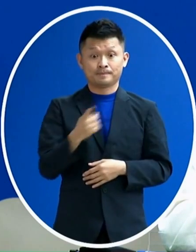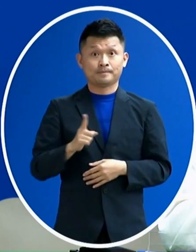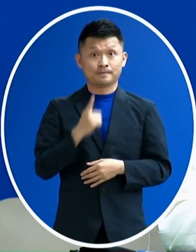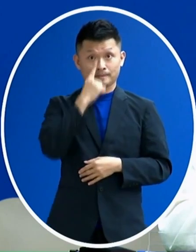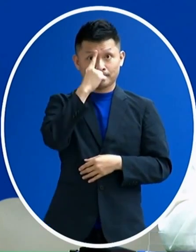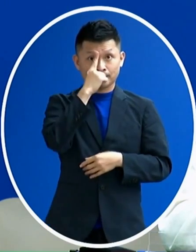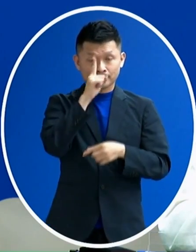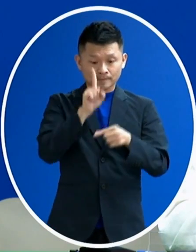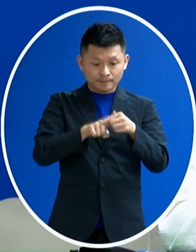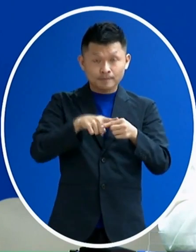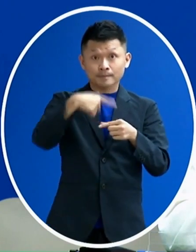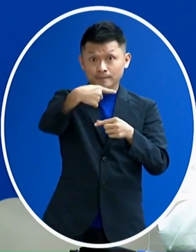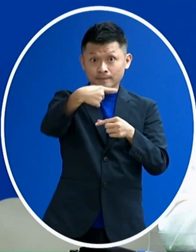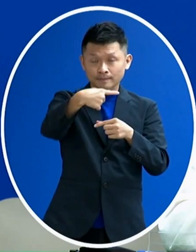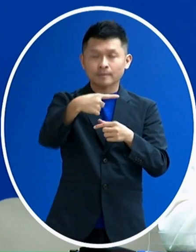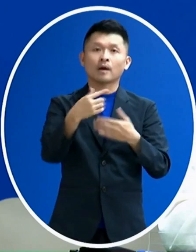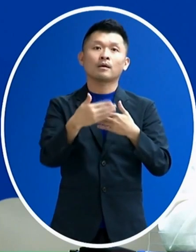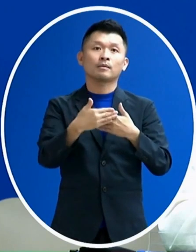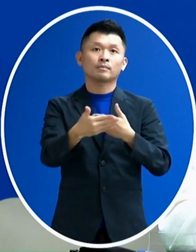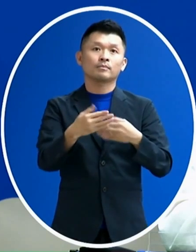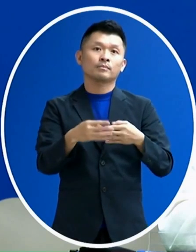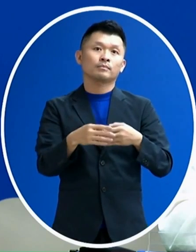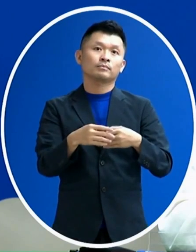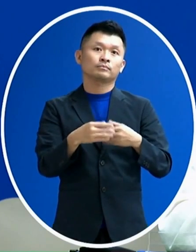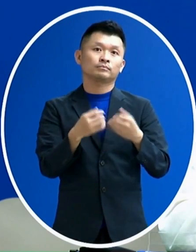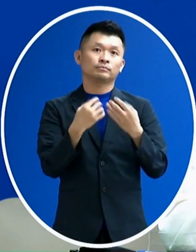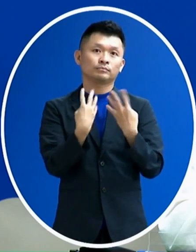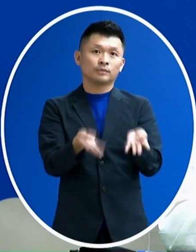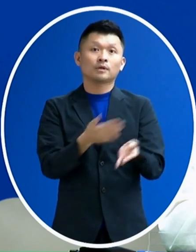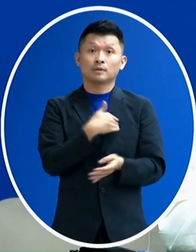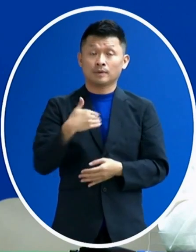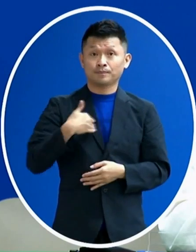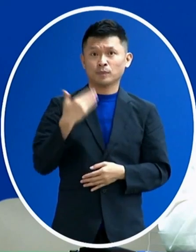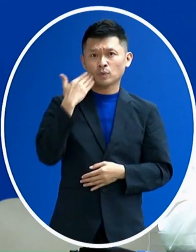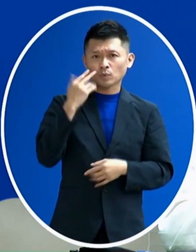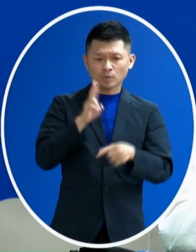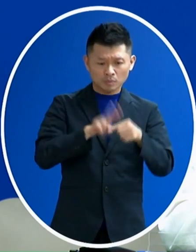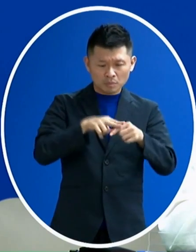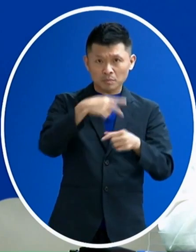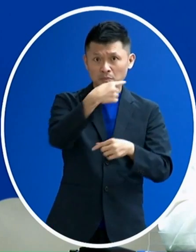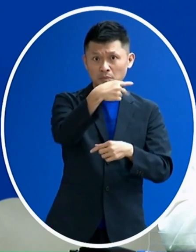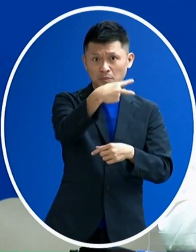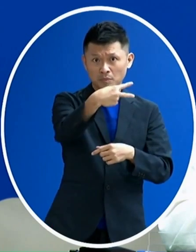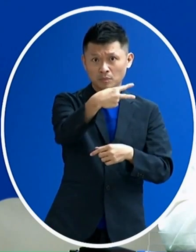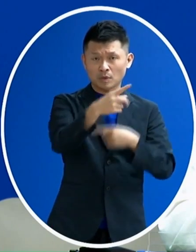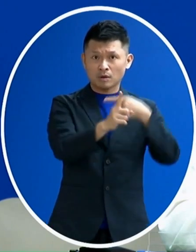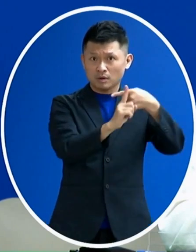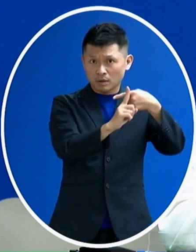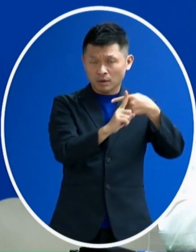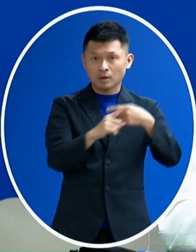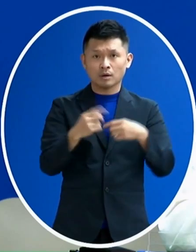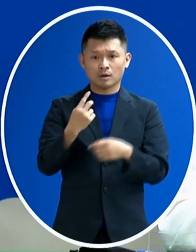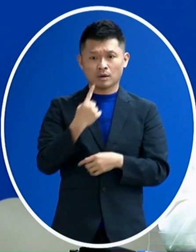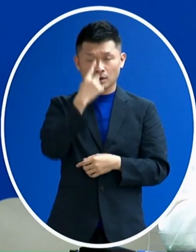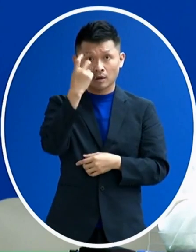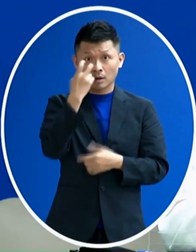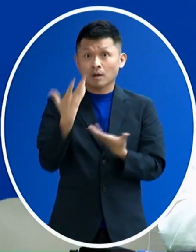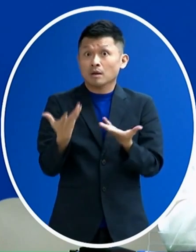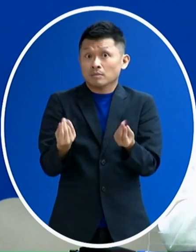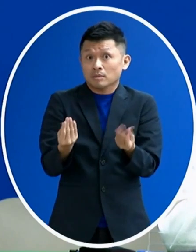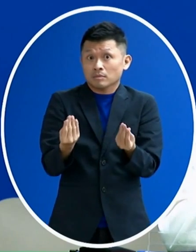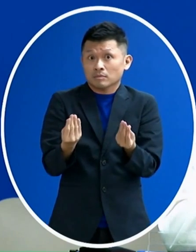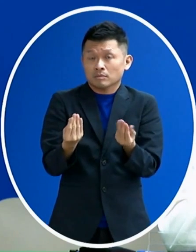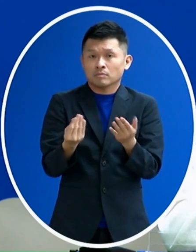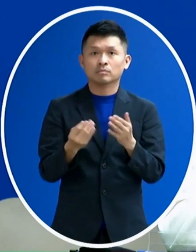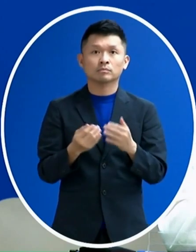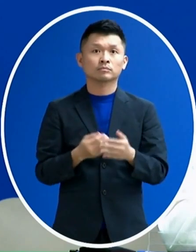阴性的时候可以提前解除。那如果自行快筛仍然阳性，或者说自行没有进行快筛的话呢，就要这个